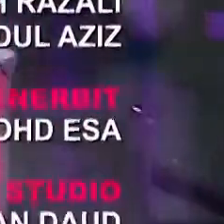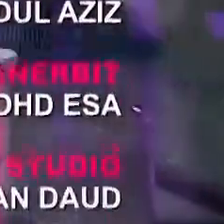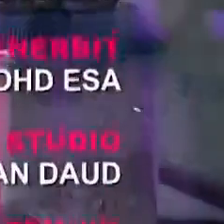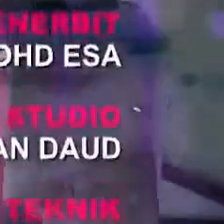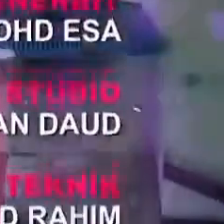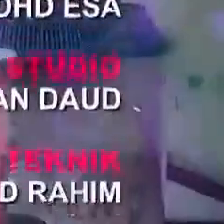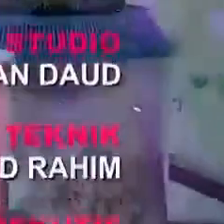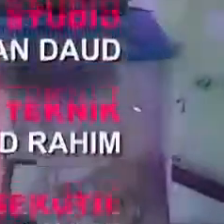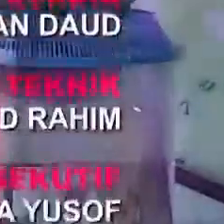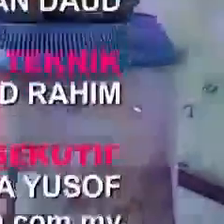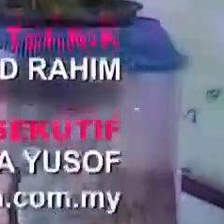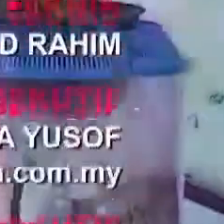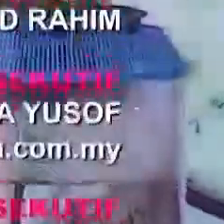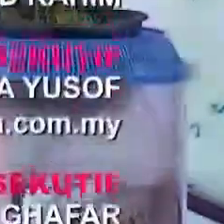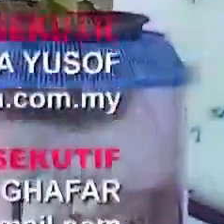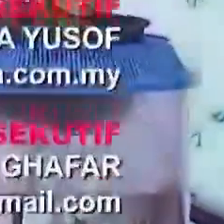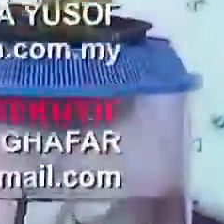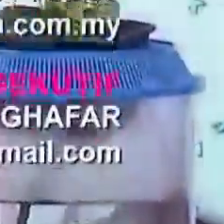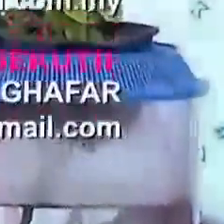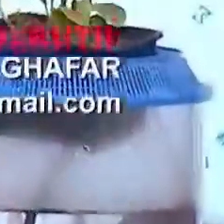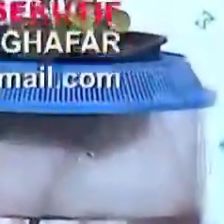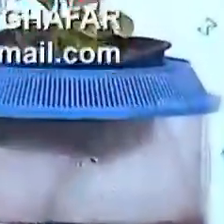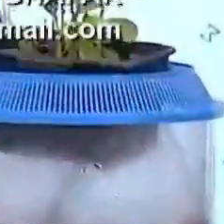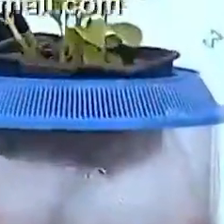ternakan. Sisa ikan jadi baja